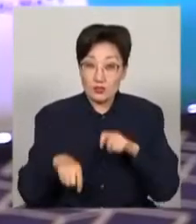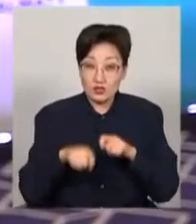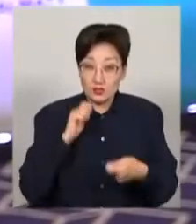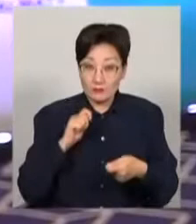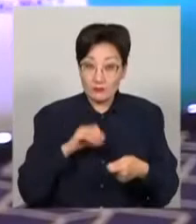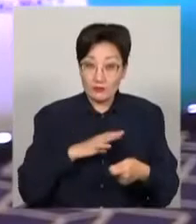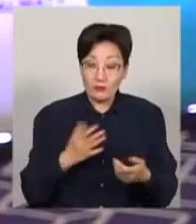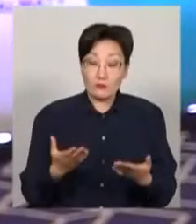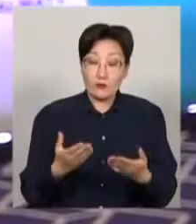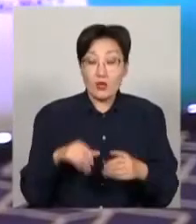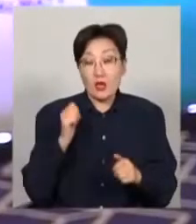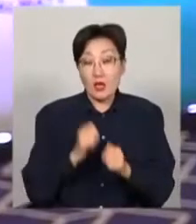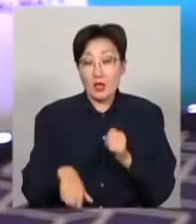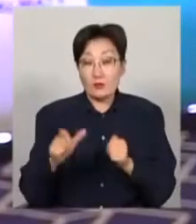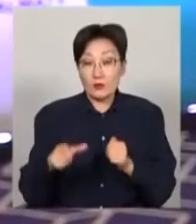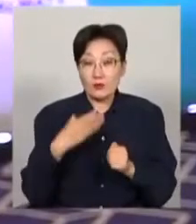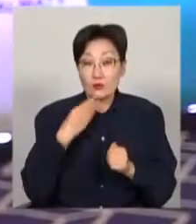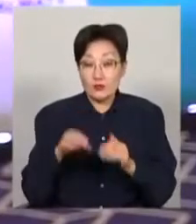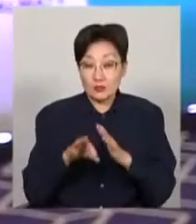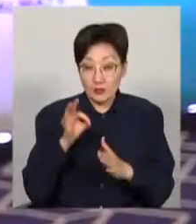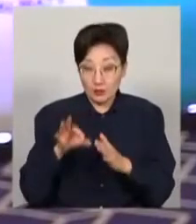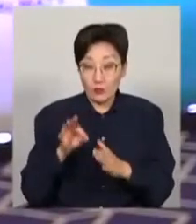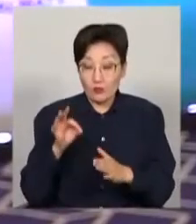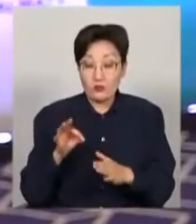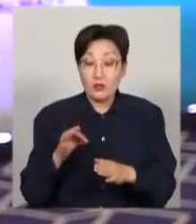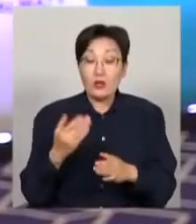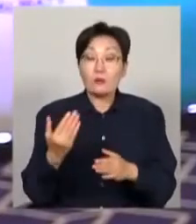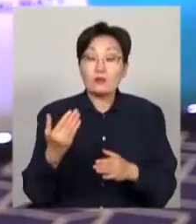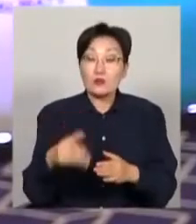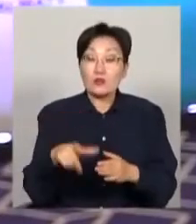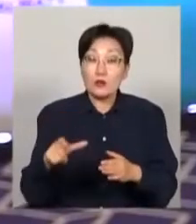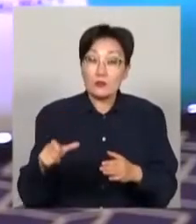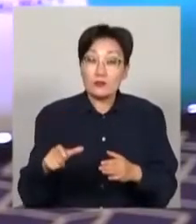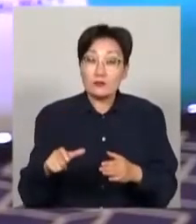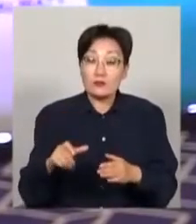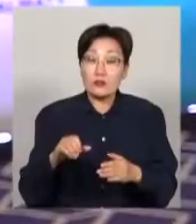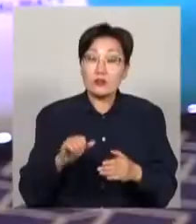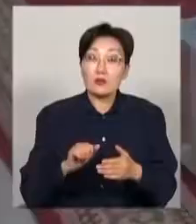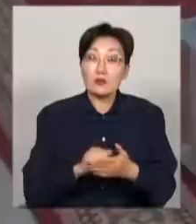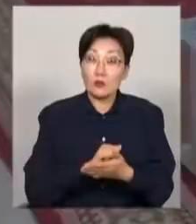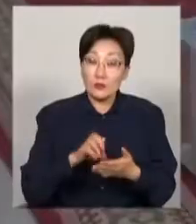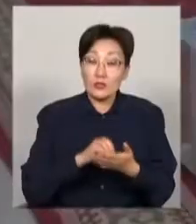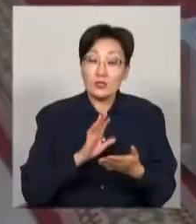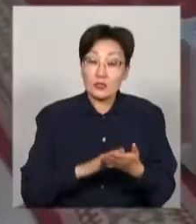жыртып кетті. Енді ол әрбір адамның өзінің жаңағы таңдауы ғой. Біз ол адамдарды жаңағы оны актілейміз.